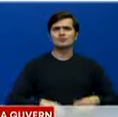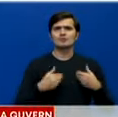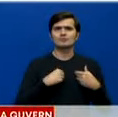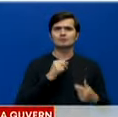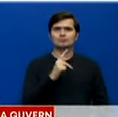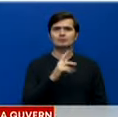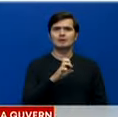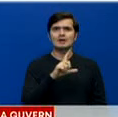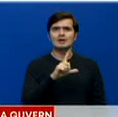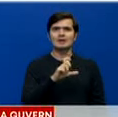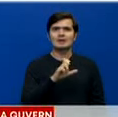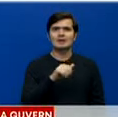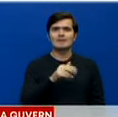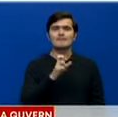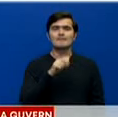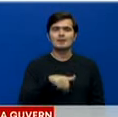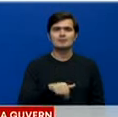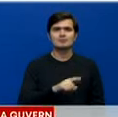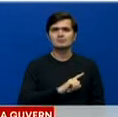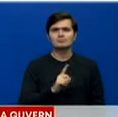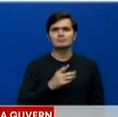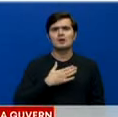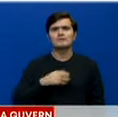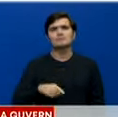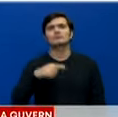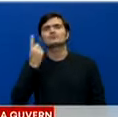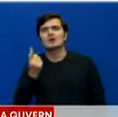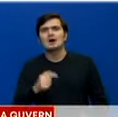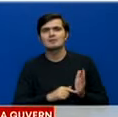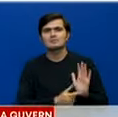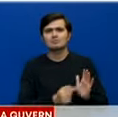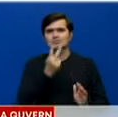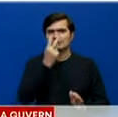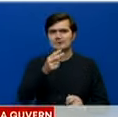și în momentul de față nu exprimă alt punct de vedere în ceea ce privește